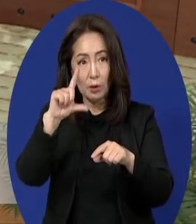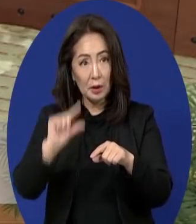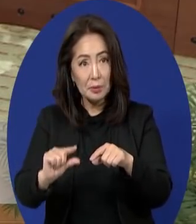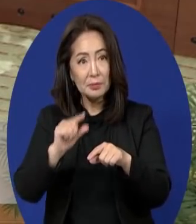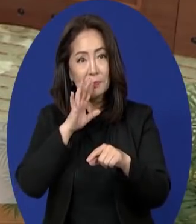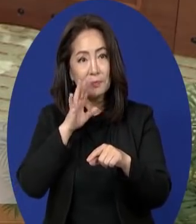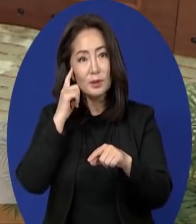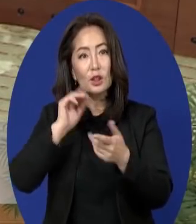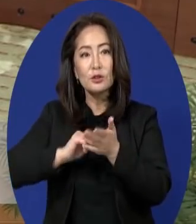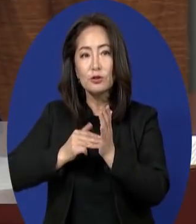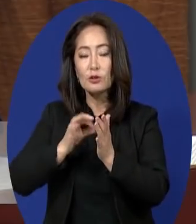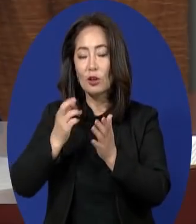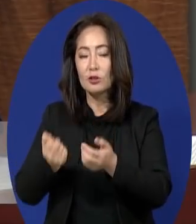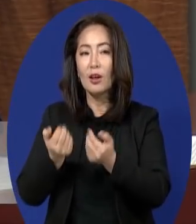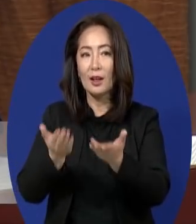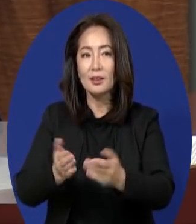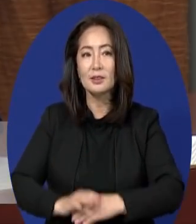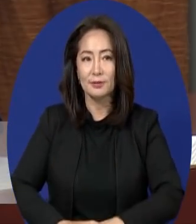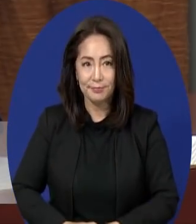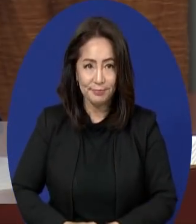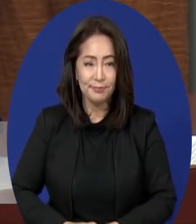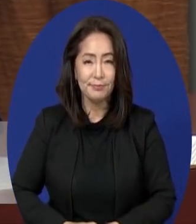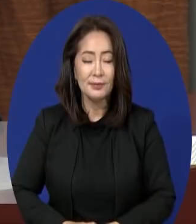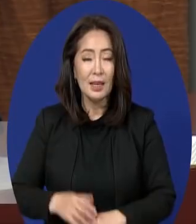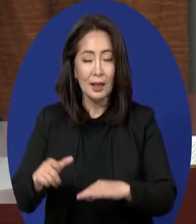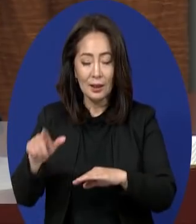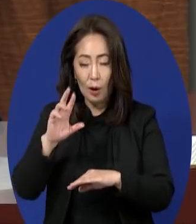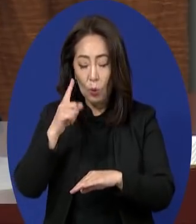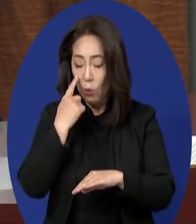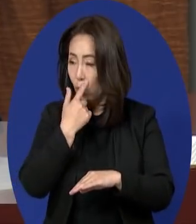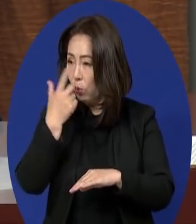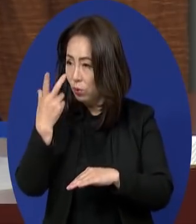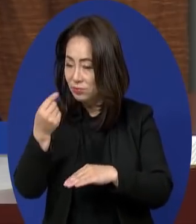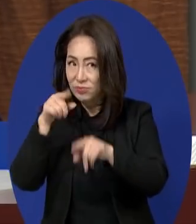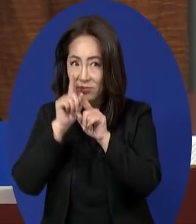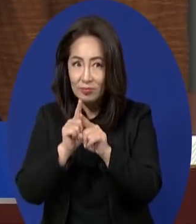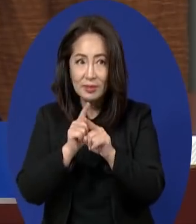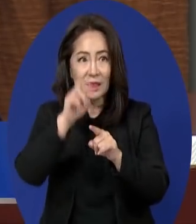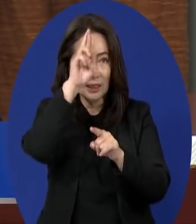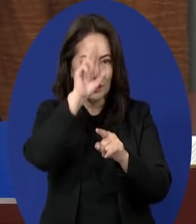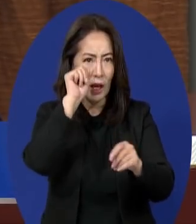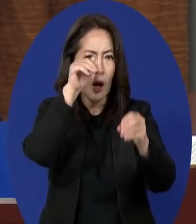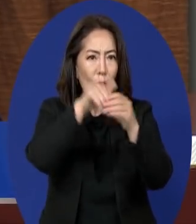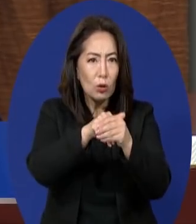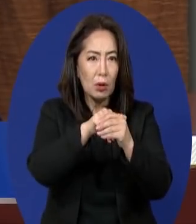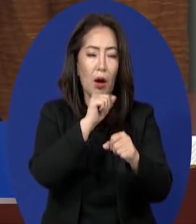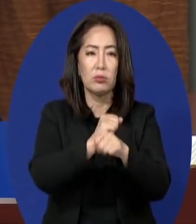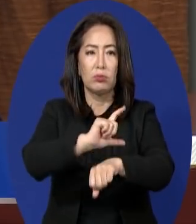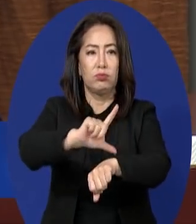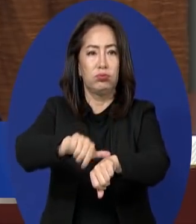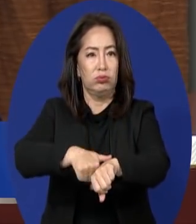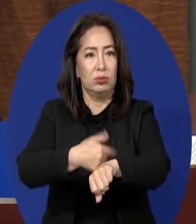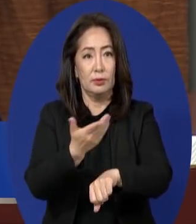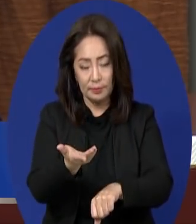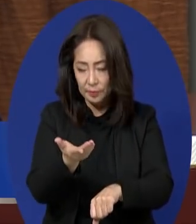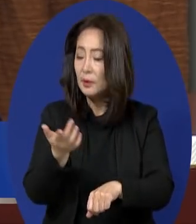тооцооллыг гаргасан байна. Яг хөрстөн дээр ажил дээр буухаар, яаман дээр буухаар ажлууд бол бас явахгүй байна. Та бүхнийг бол ойлгож